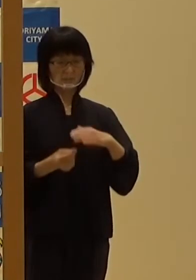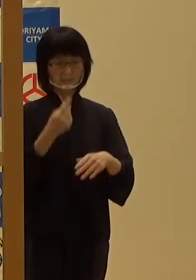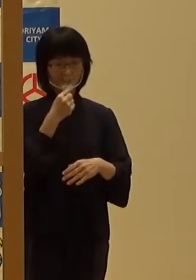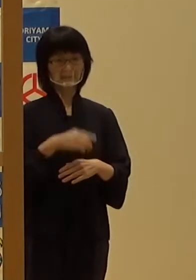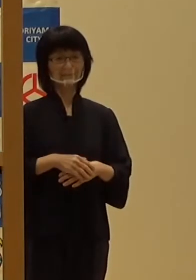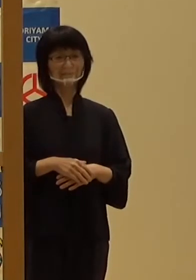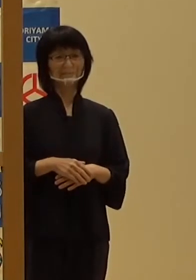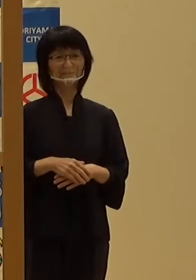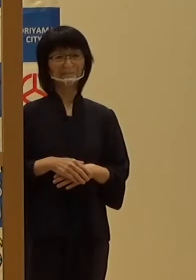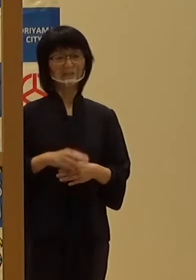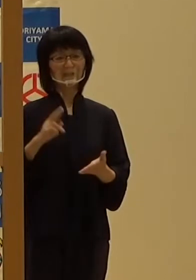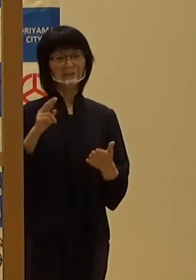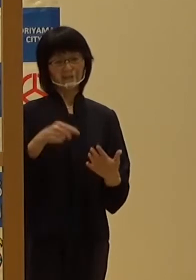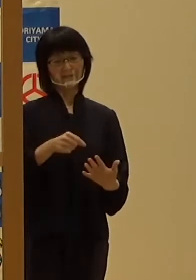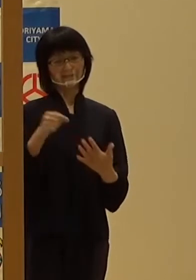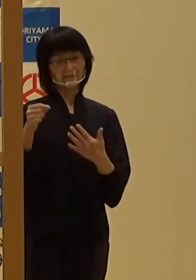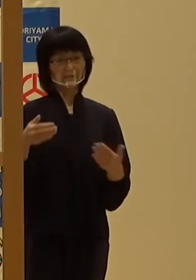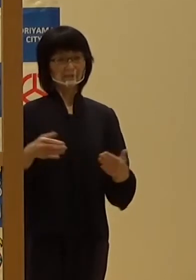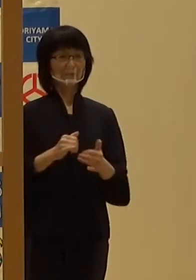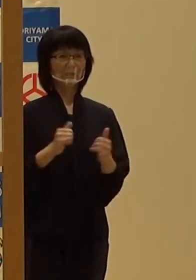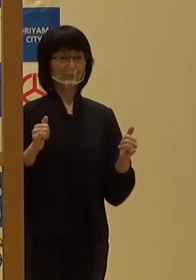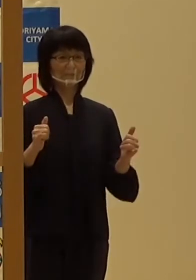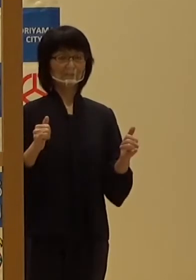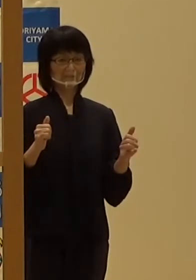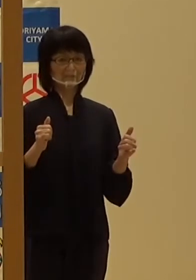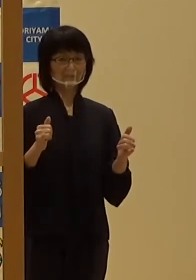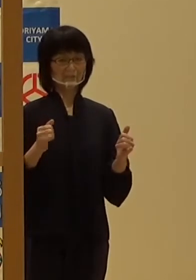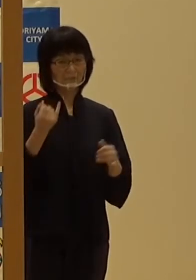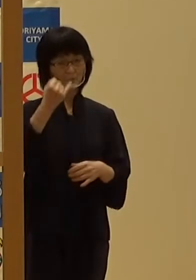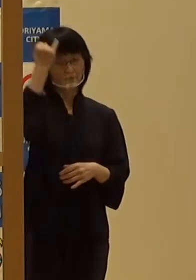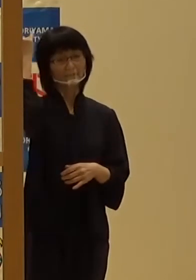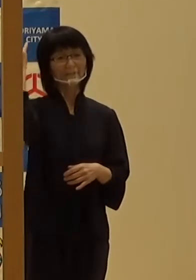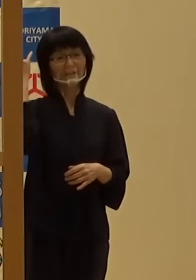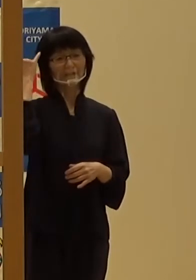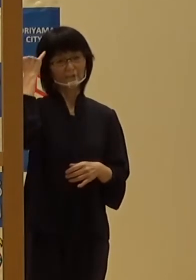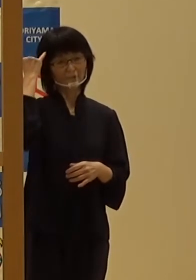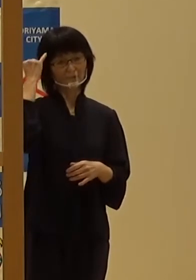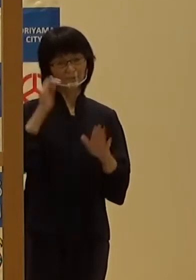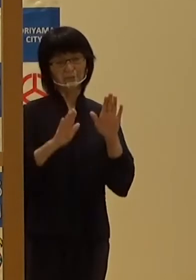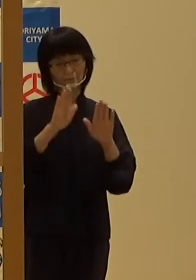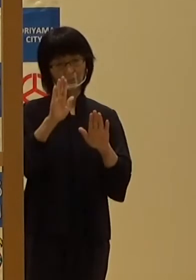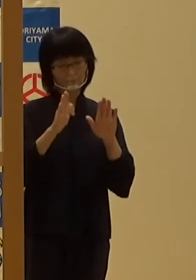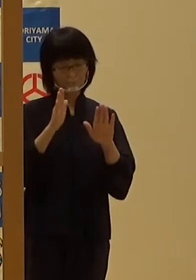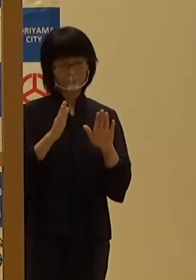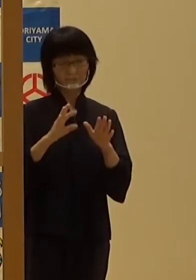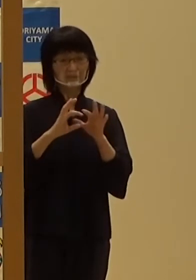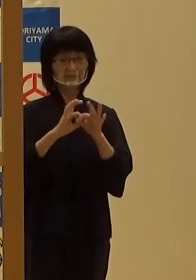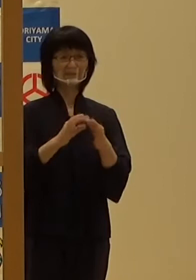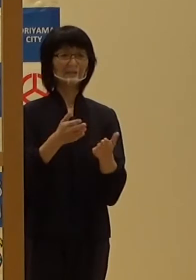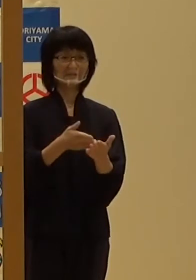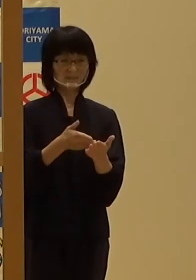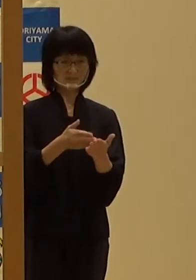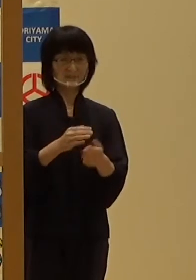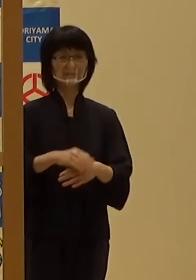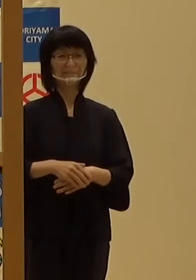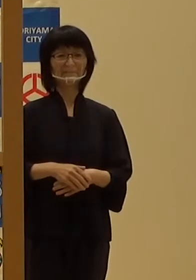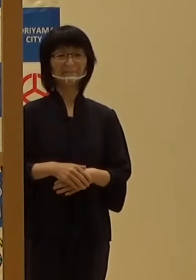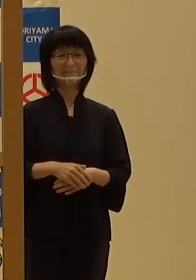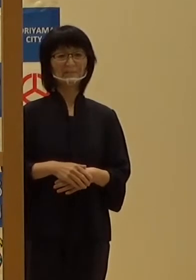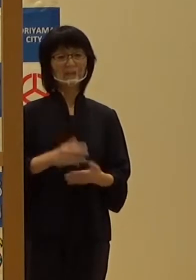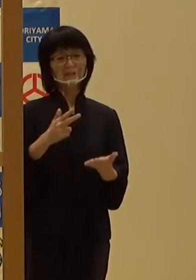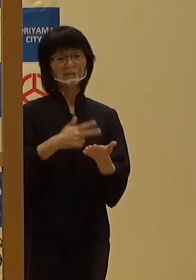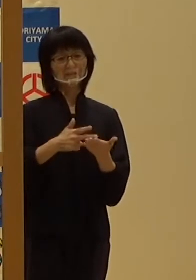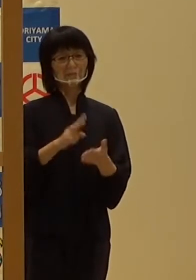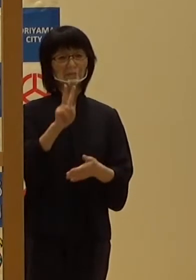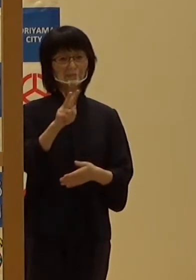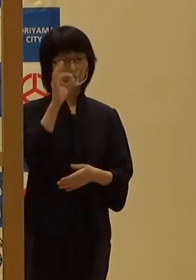して選定事業者による整備のイメージ関係につきましてご説明させていただきたいと思います。資料の2